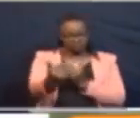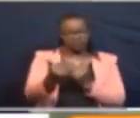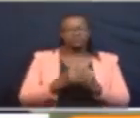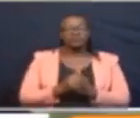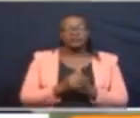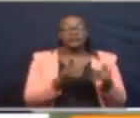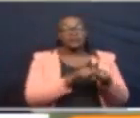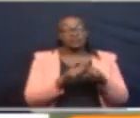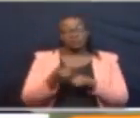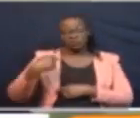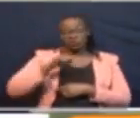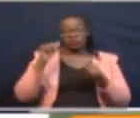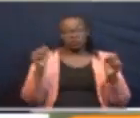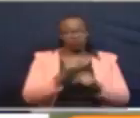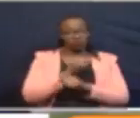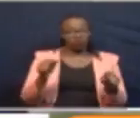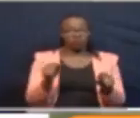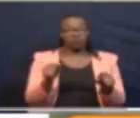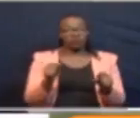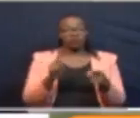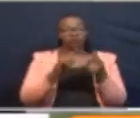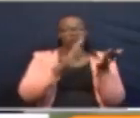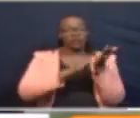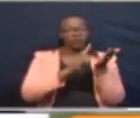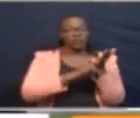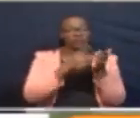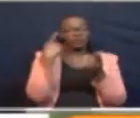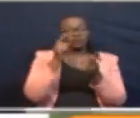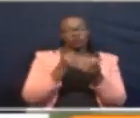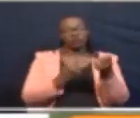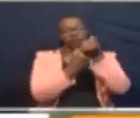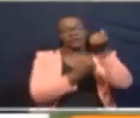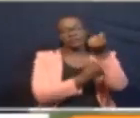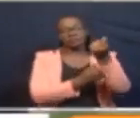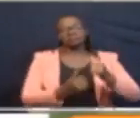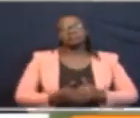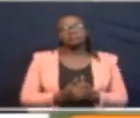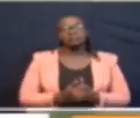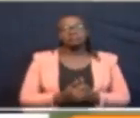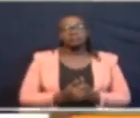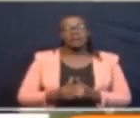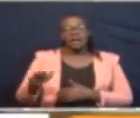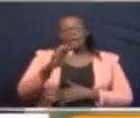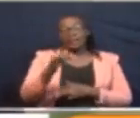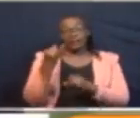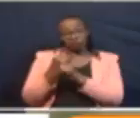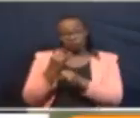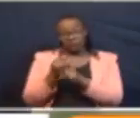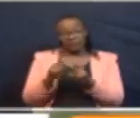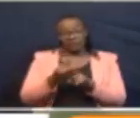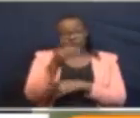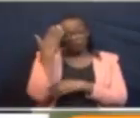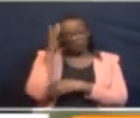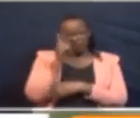will also not be able to recommend them for scholarships. In terms of jobs, as you know, there's